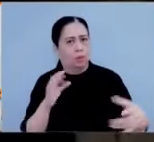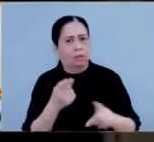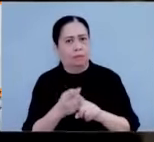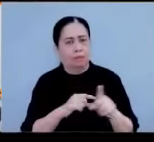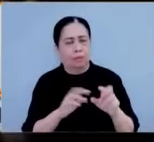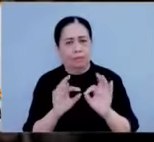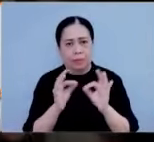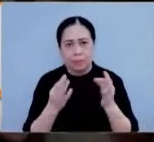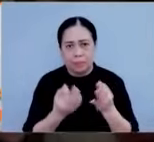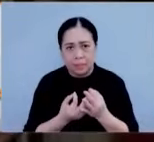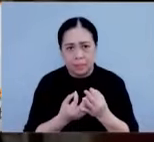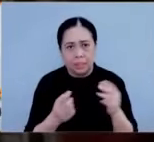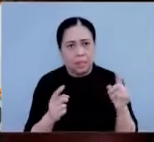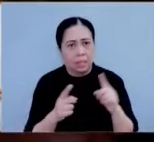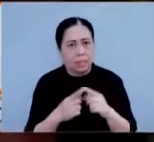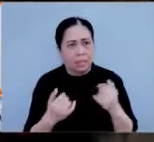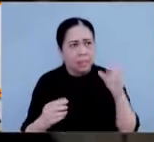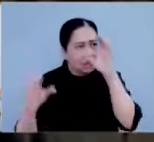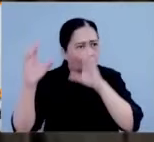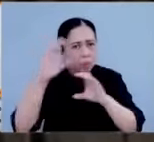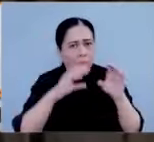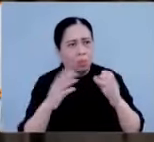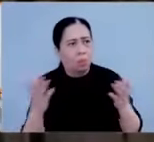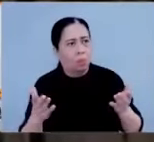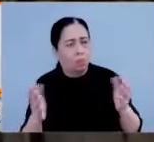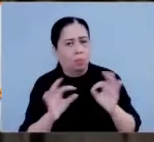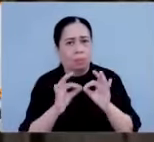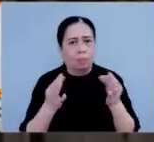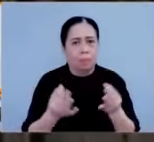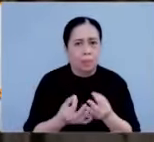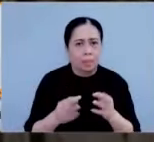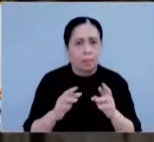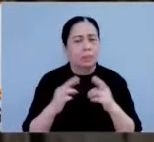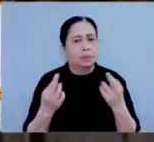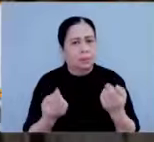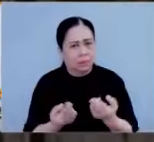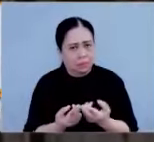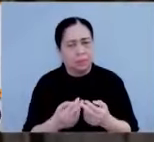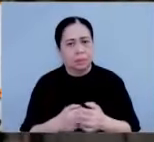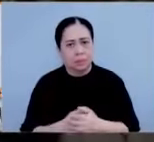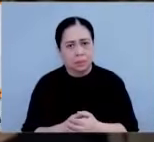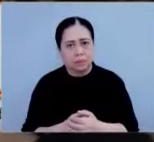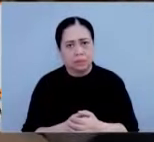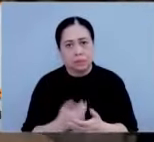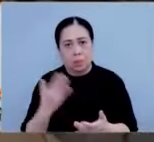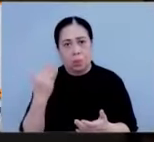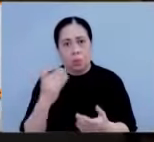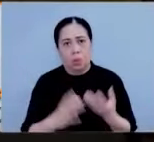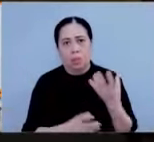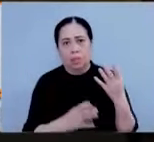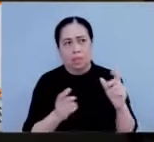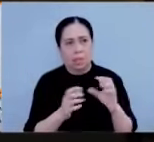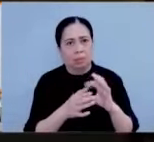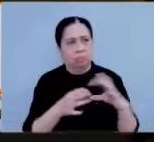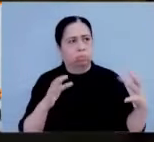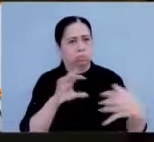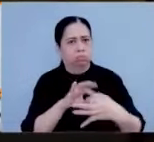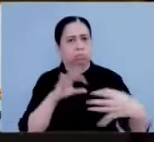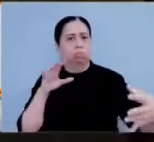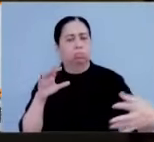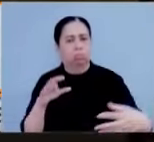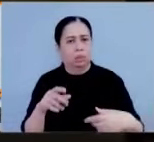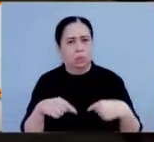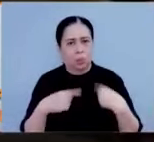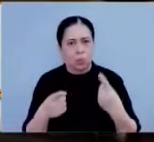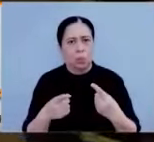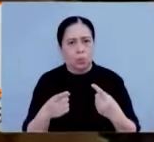buhay. Hanggang ngayon, hinahanap pa rin nila ang kanilang mga kaanak dahil nga nawalay sila at nagkahiwalay sila nung kasagsagan